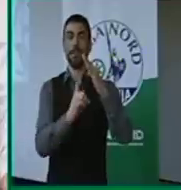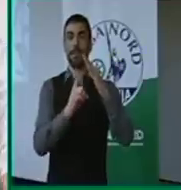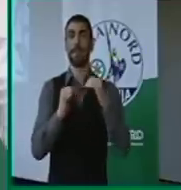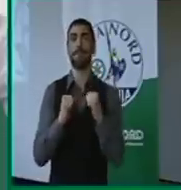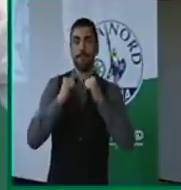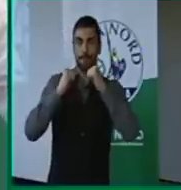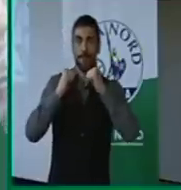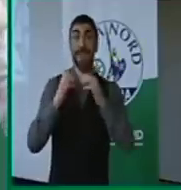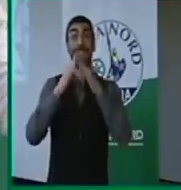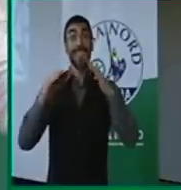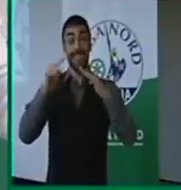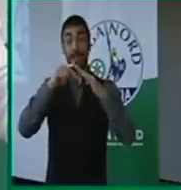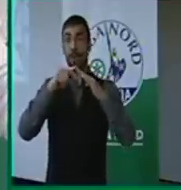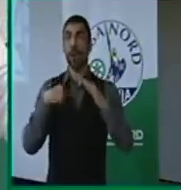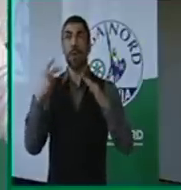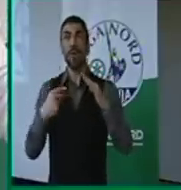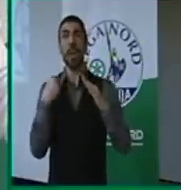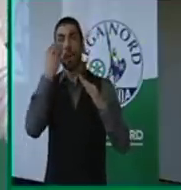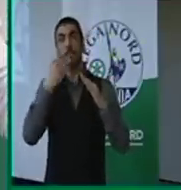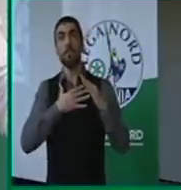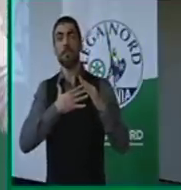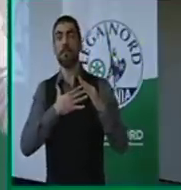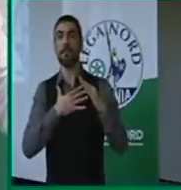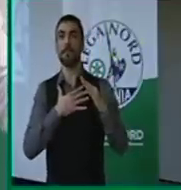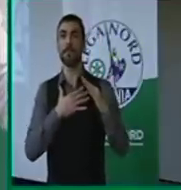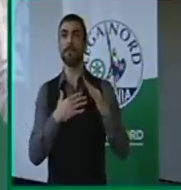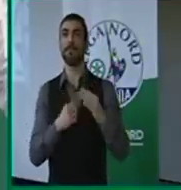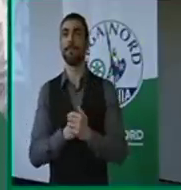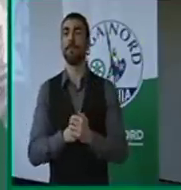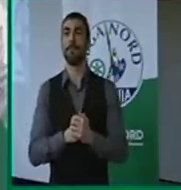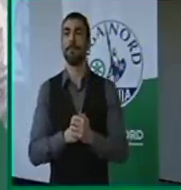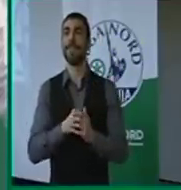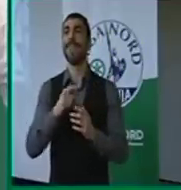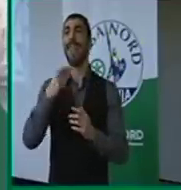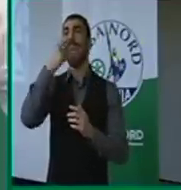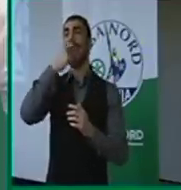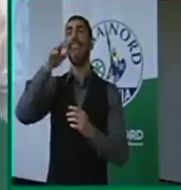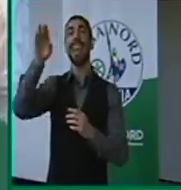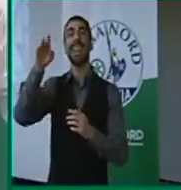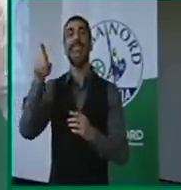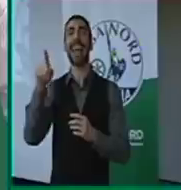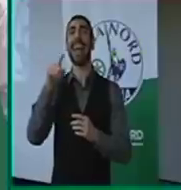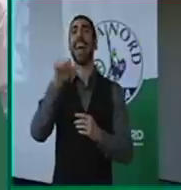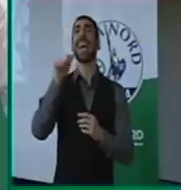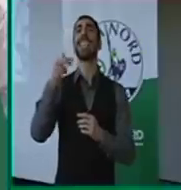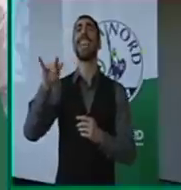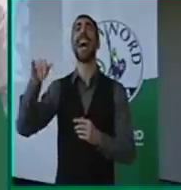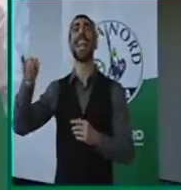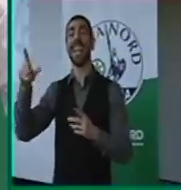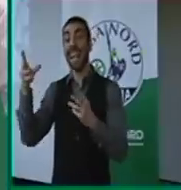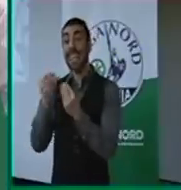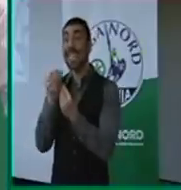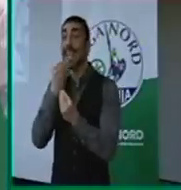tetto si chiama veramente io penso che neanche Hitler e Stalin a pranzo insieme sarebbero